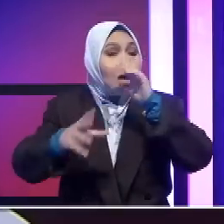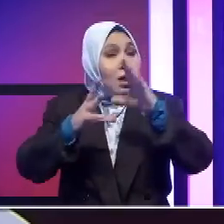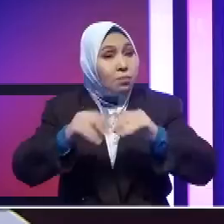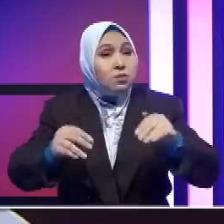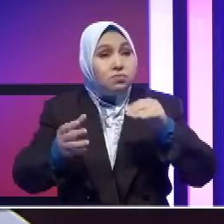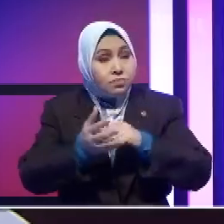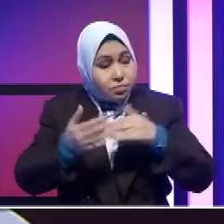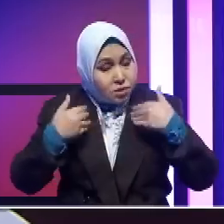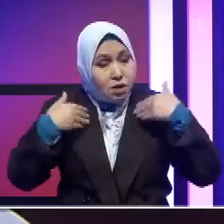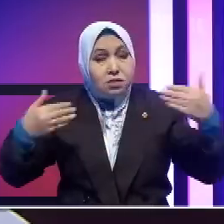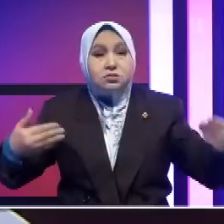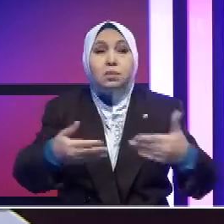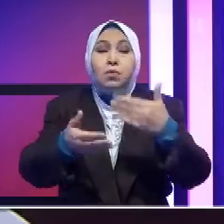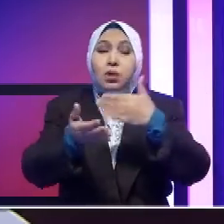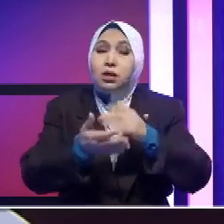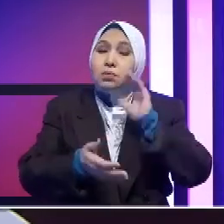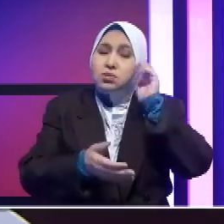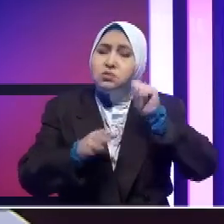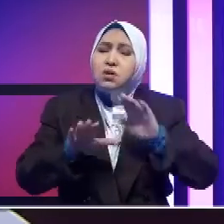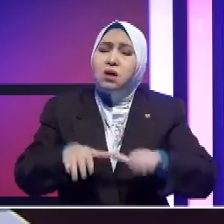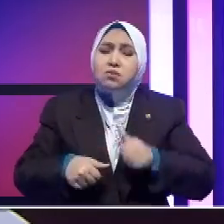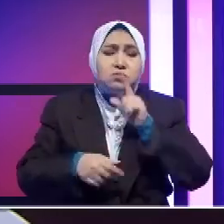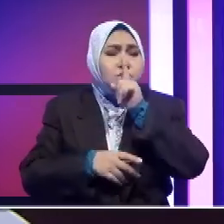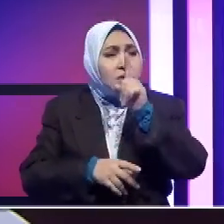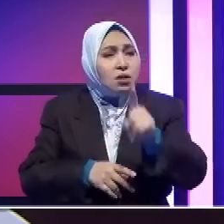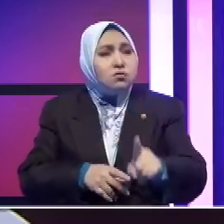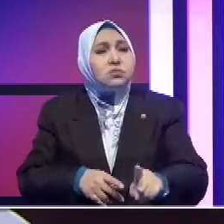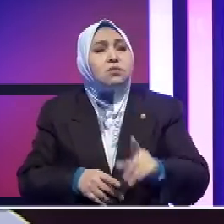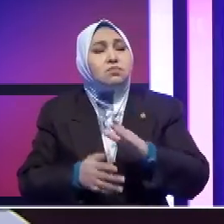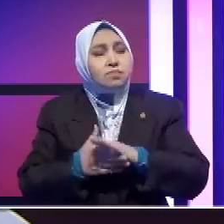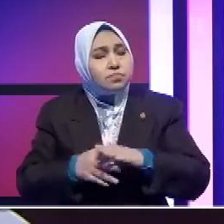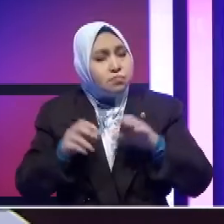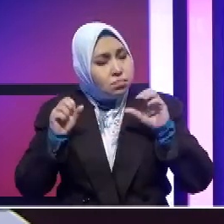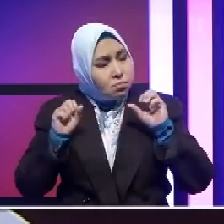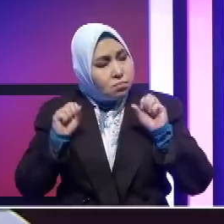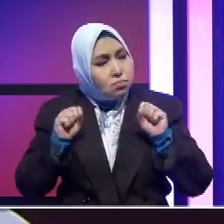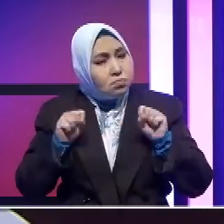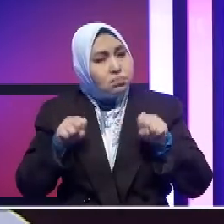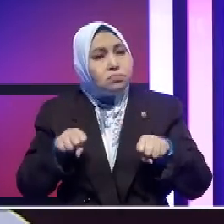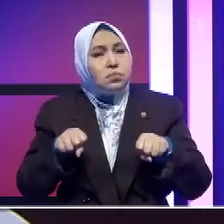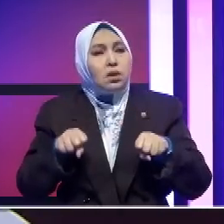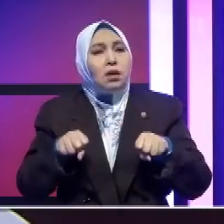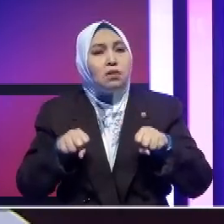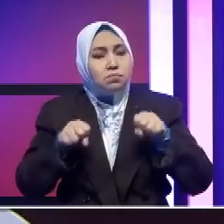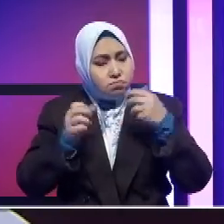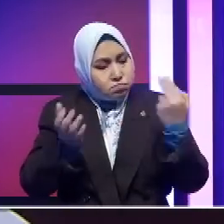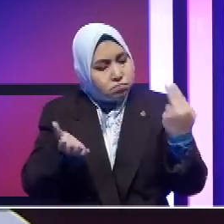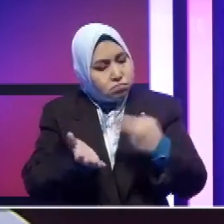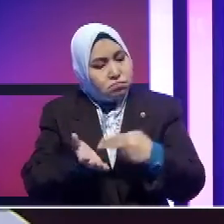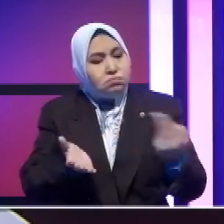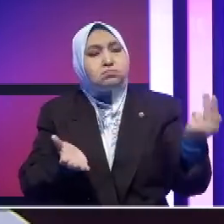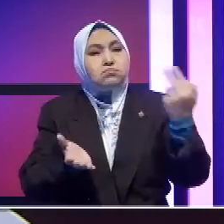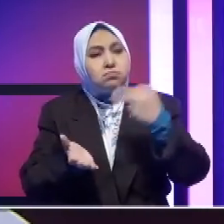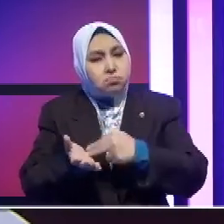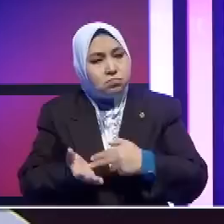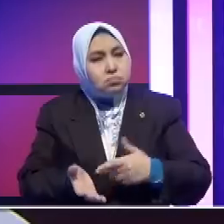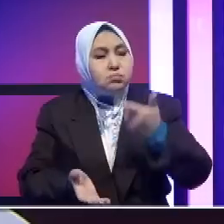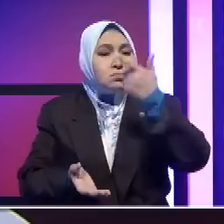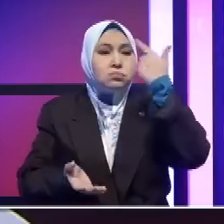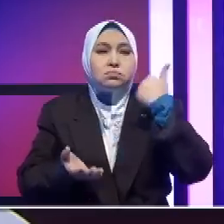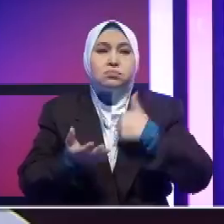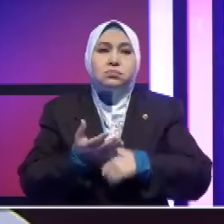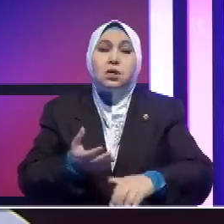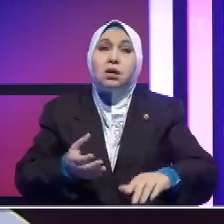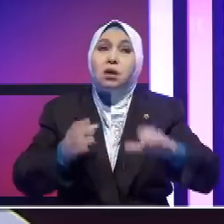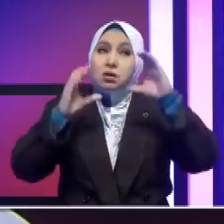Sebenarnya dia sambung lagi besok ni. Betapa sebenarnya dia sanggup mengulang, sanggup mengulang, sanggup mengulang. Pasal apa? Ini adalah ciri